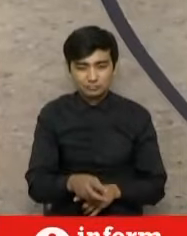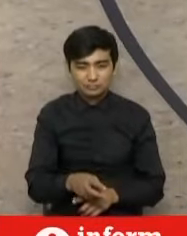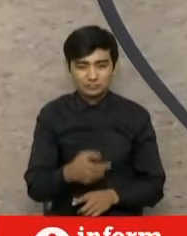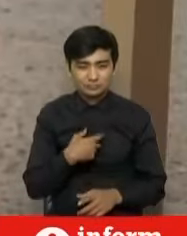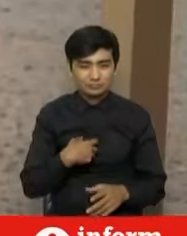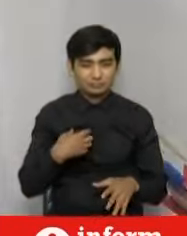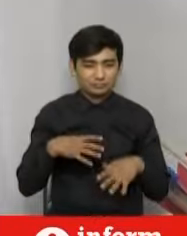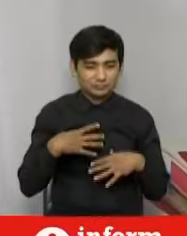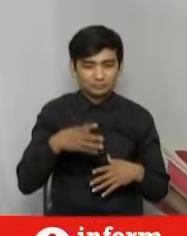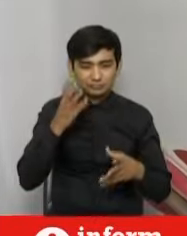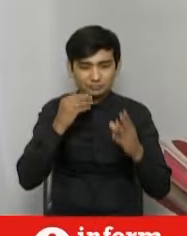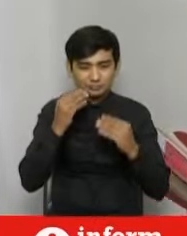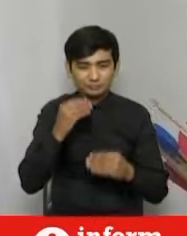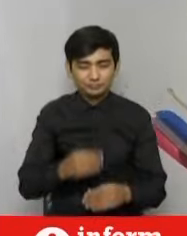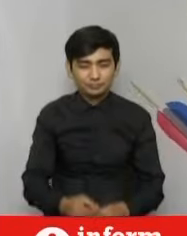жатыр.